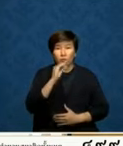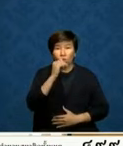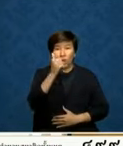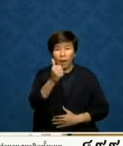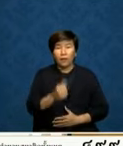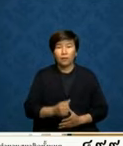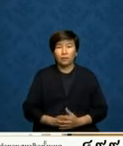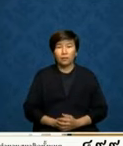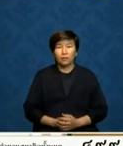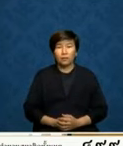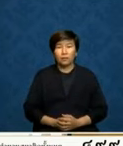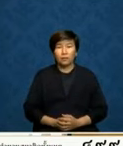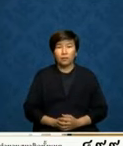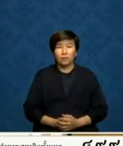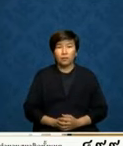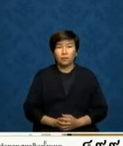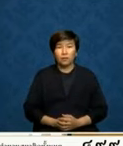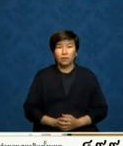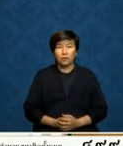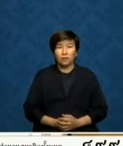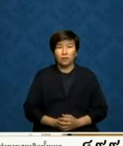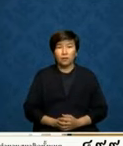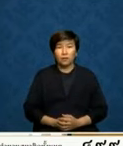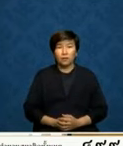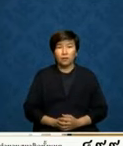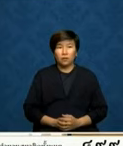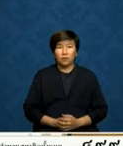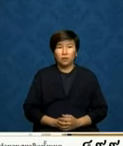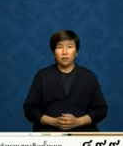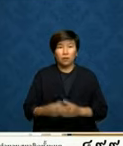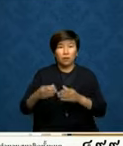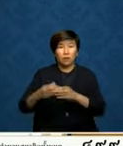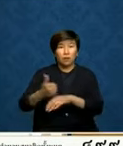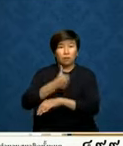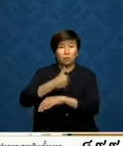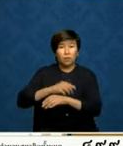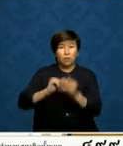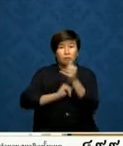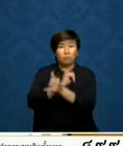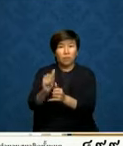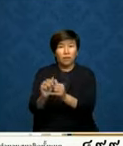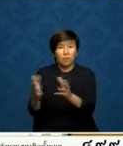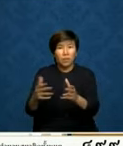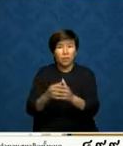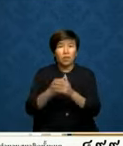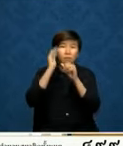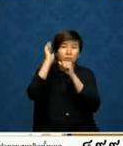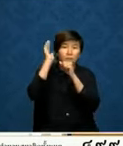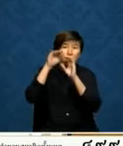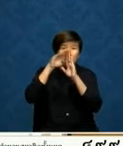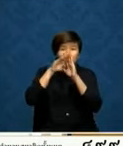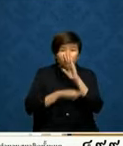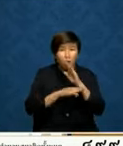ยวก็ถ้าท่านไม่มีภาระที่พักที่อะไรก็อภิปรายไปน